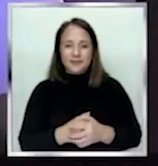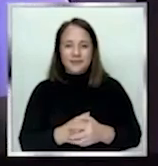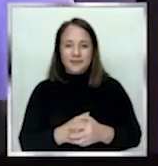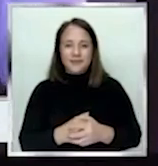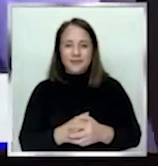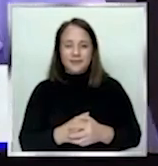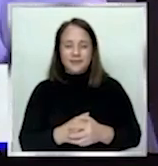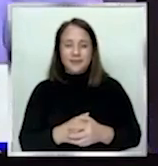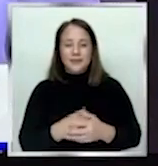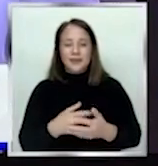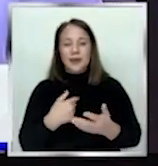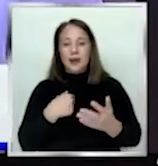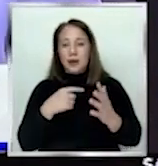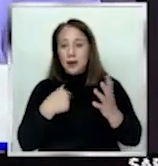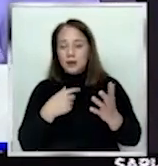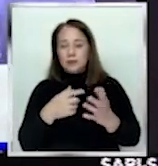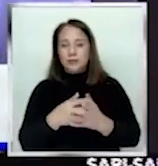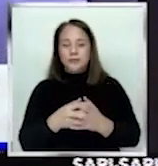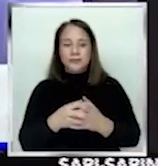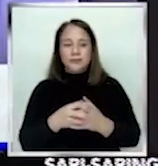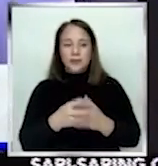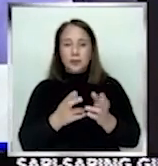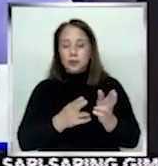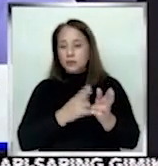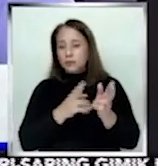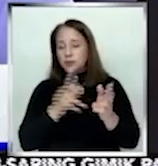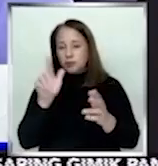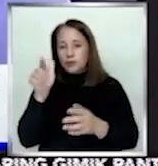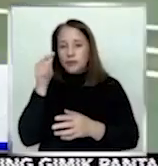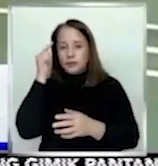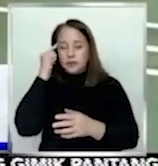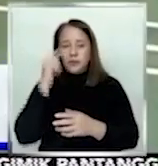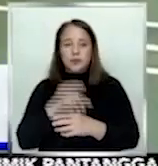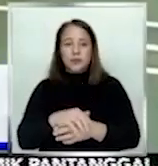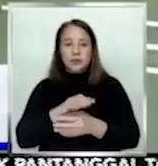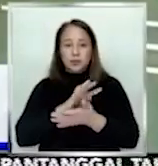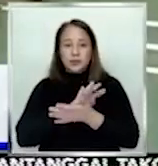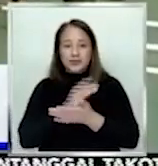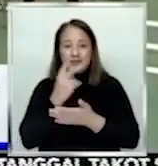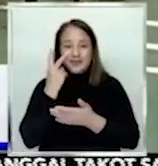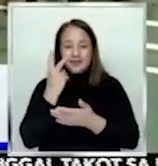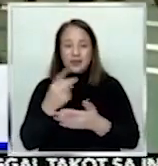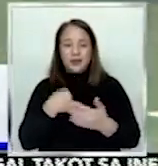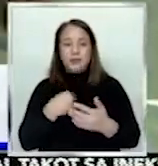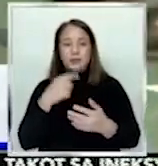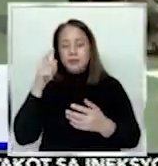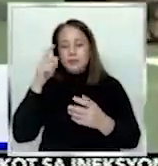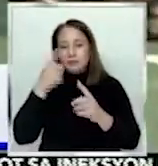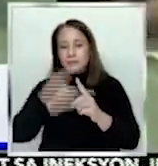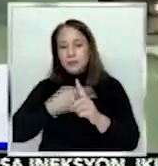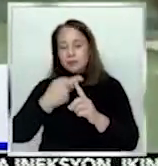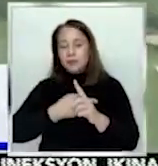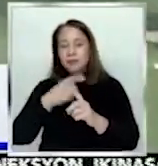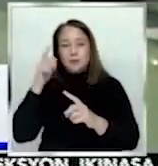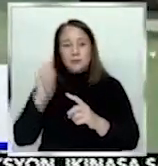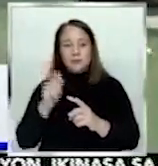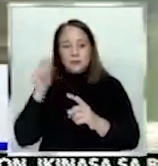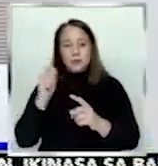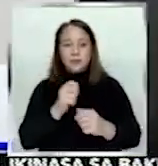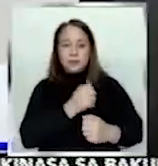Binigyang din naman ni Sorsogon Governor Chis Escudero ang obligasyon ng gobyerno na bigyan ng buwan ng pensyon ng mga retiradong military and uniformed